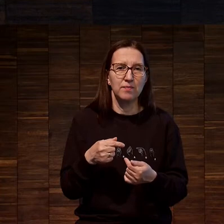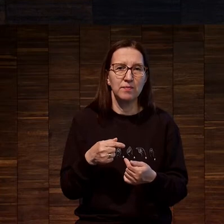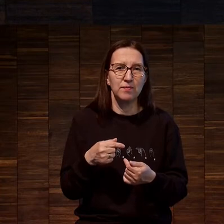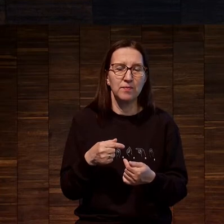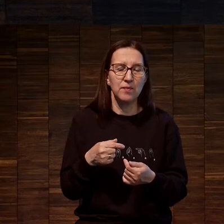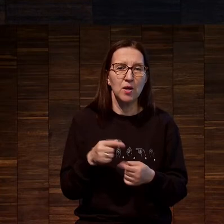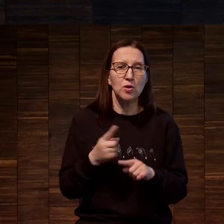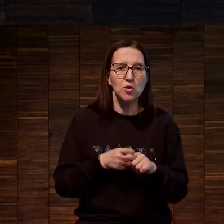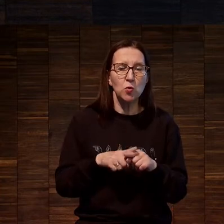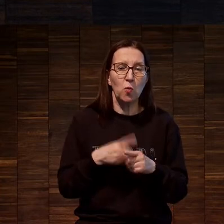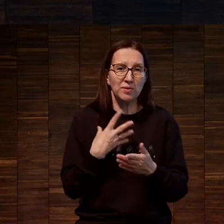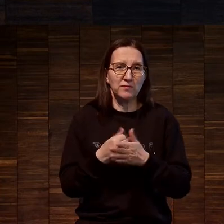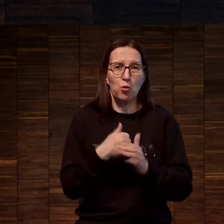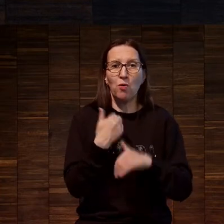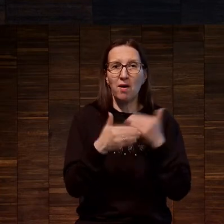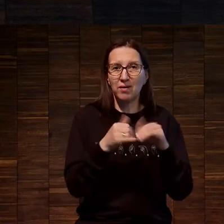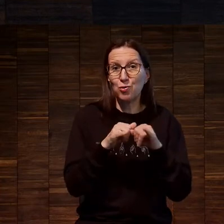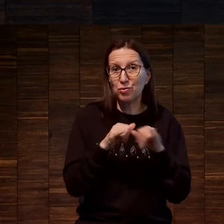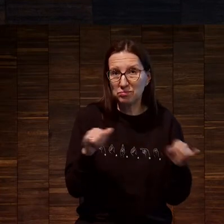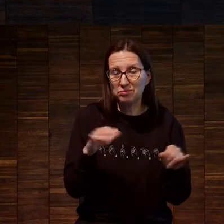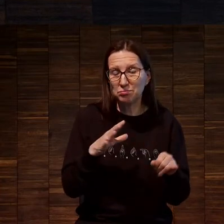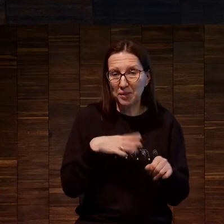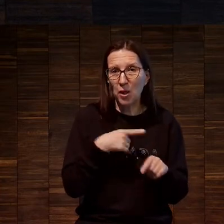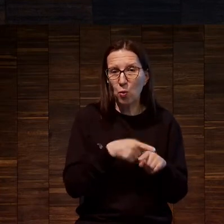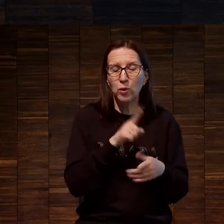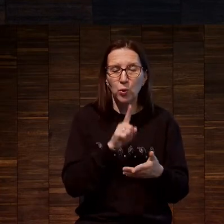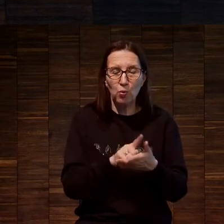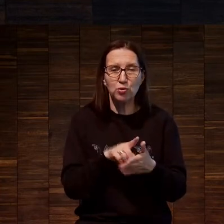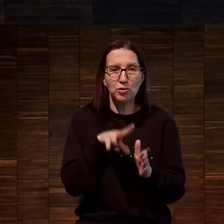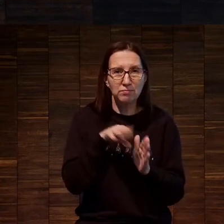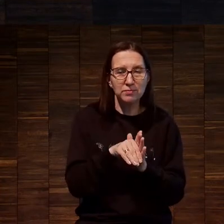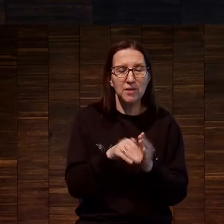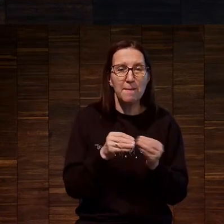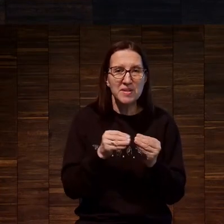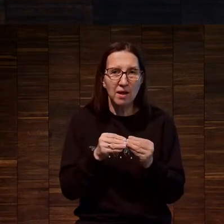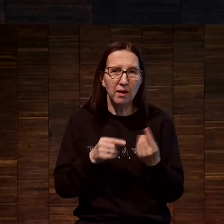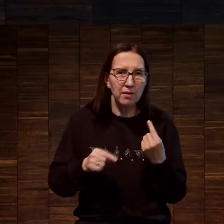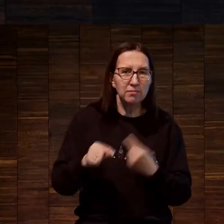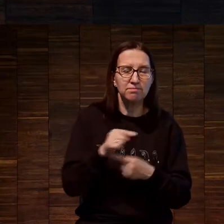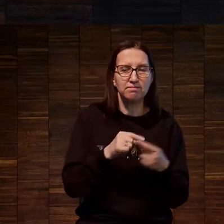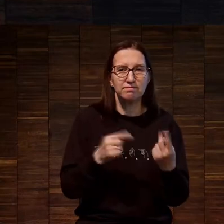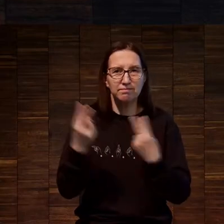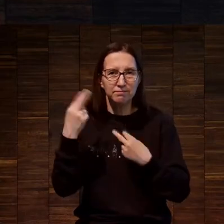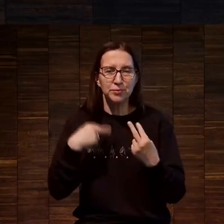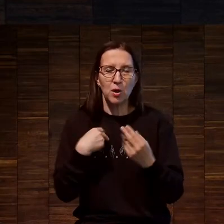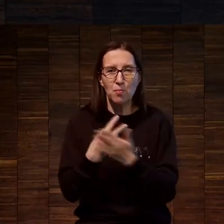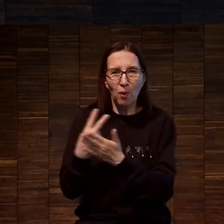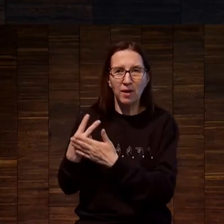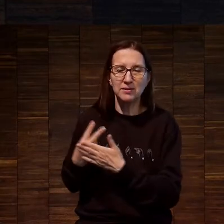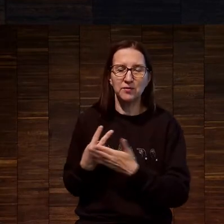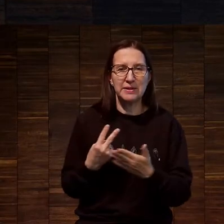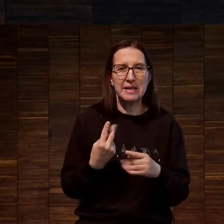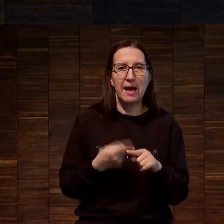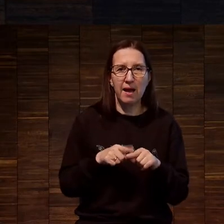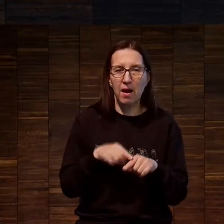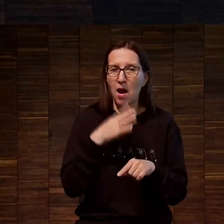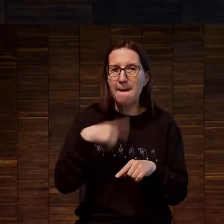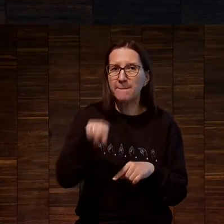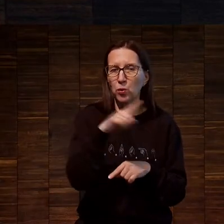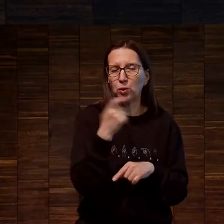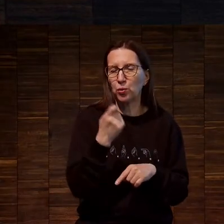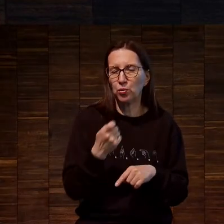чтобы строить свою карьеру, он должен в этом ритме постоянно находиться. И это для многих